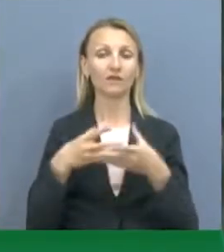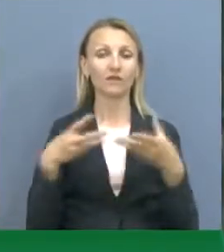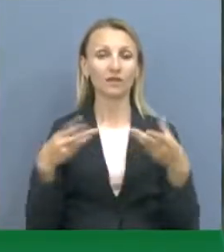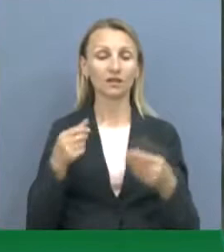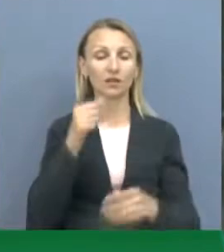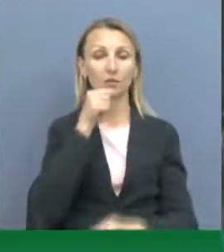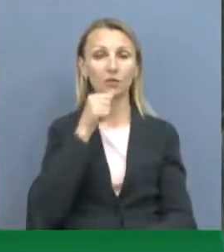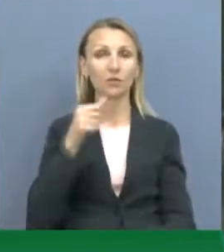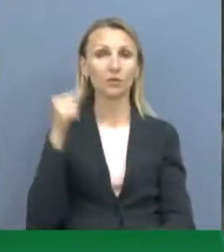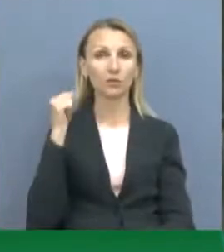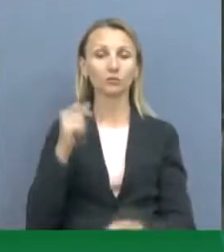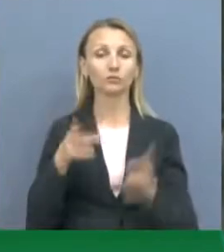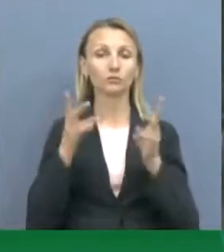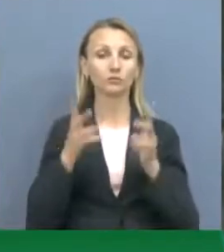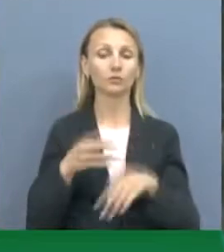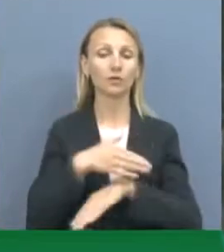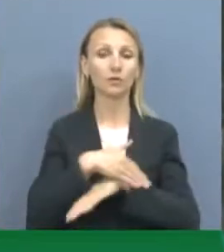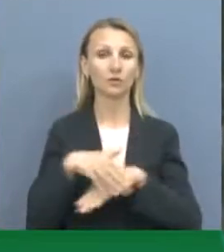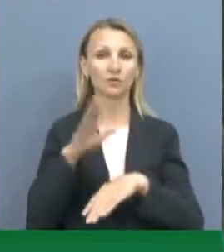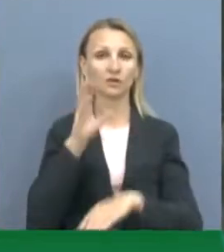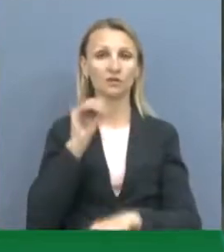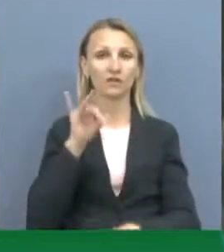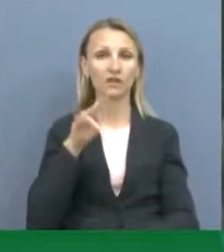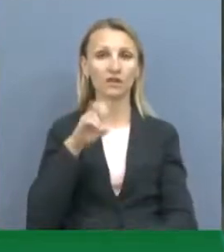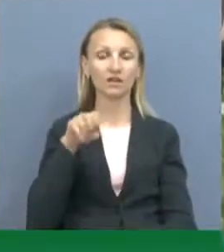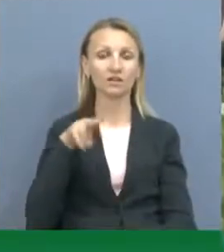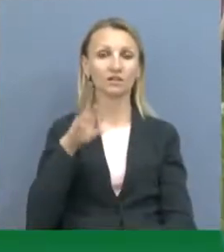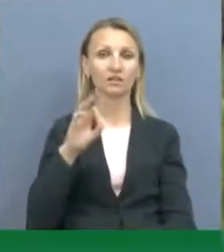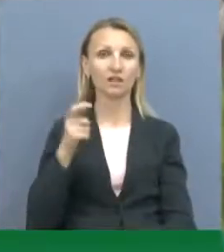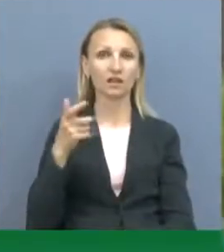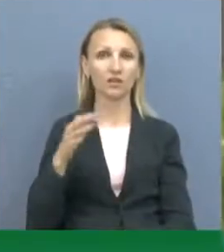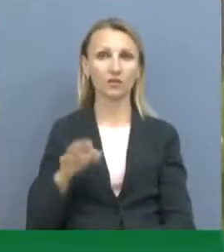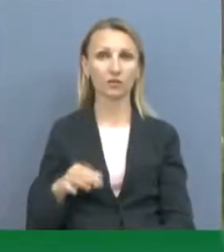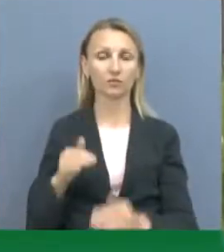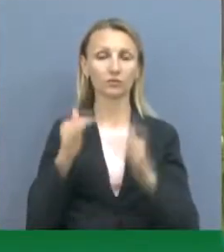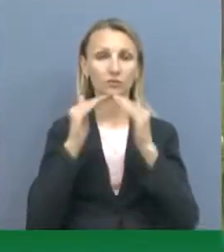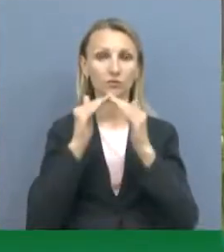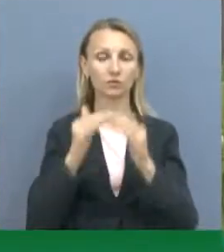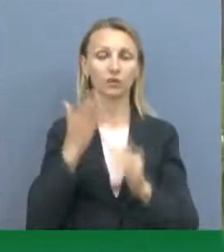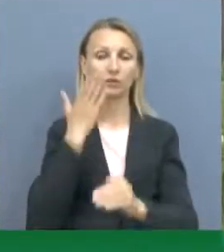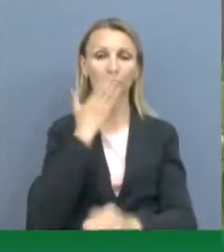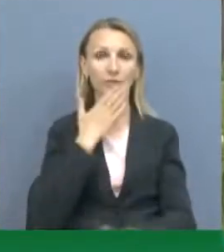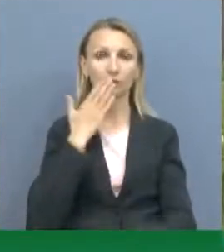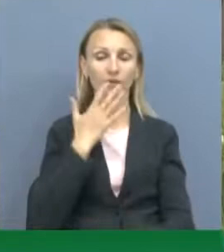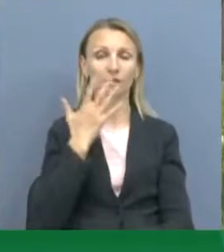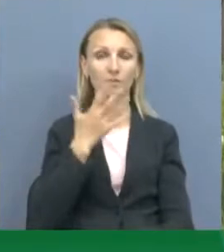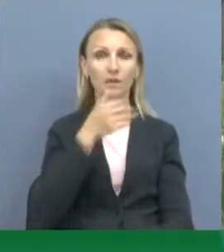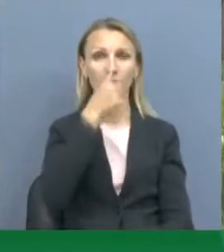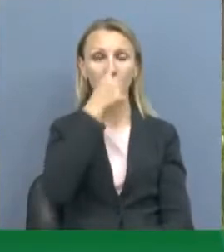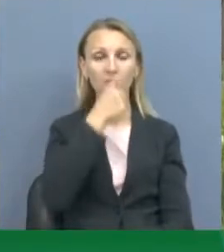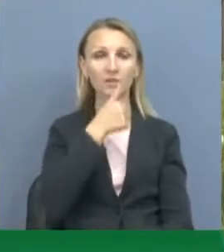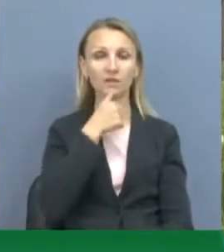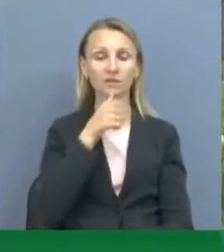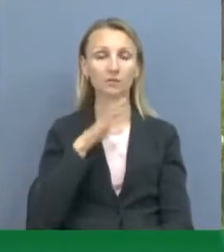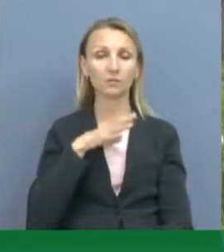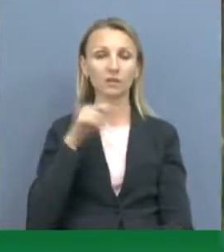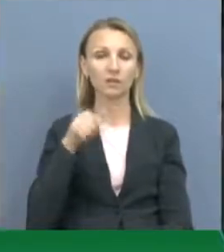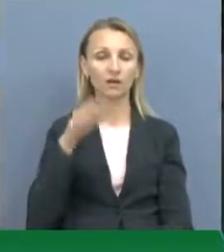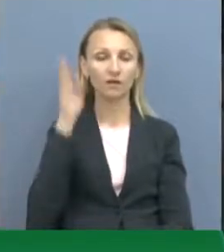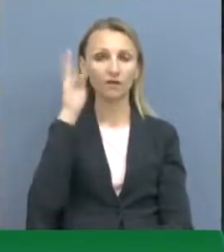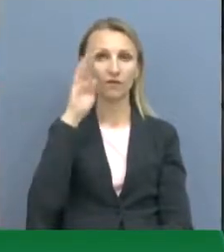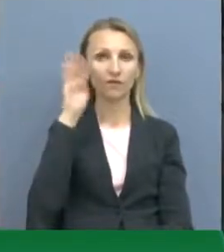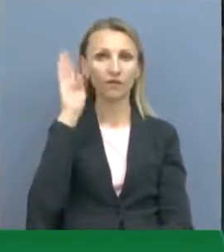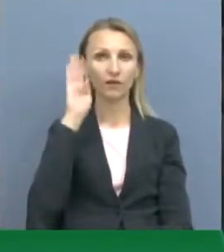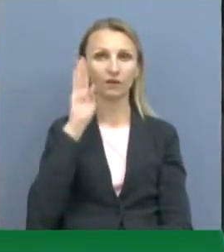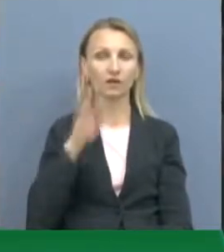наиболее пострадали дома по улице Вернадского. Жилища обветшали, так как почти 5 месяцев находились в воде. Ее,